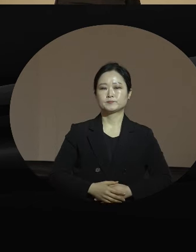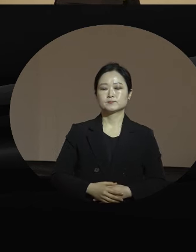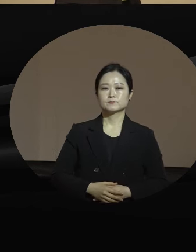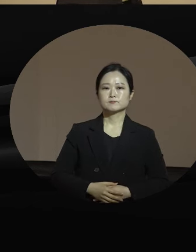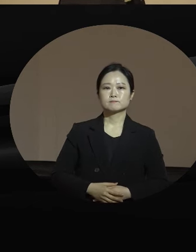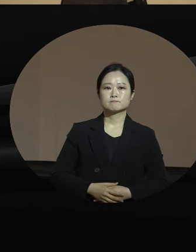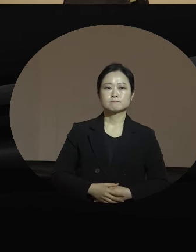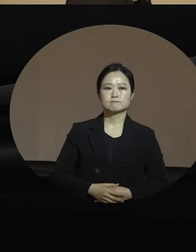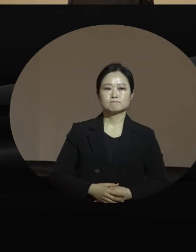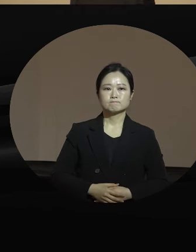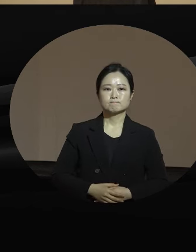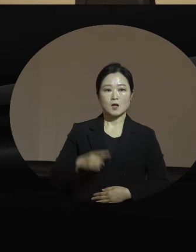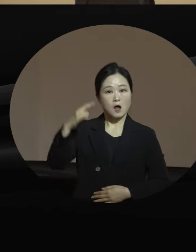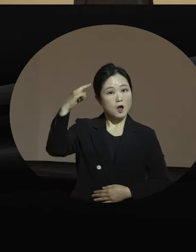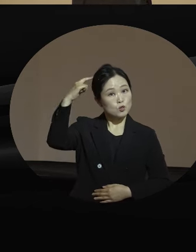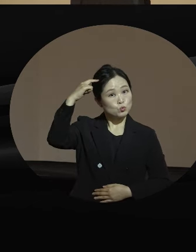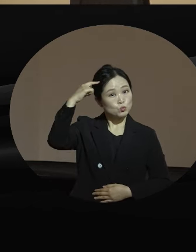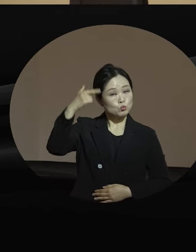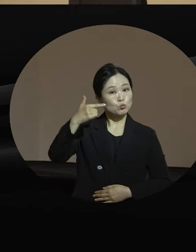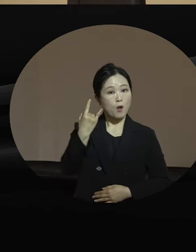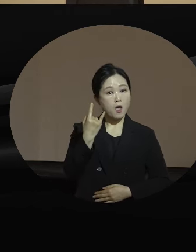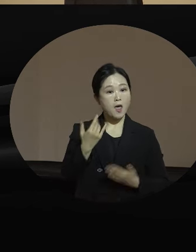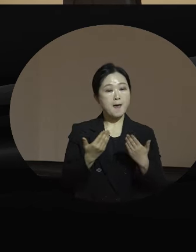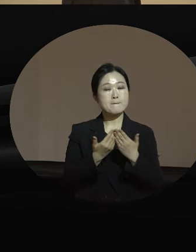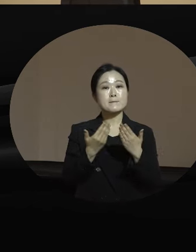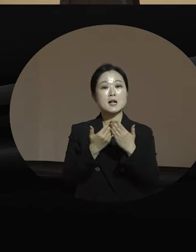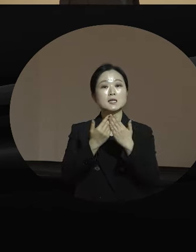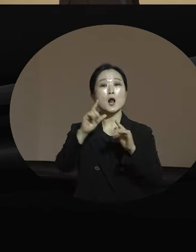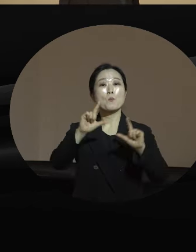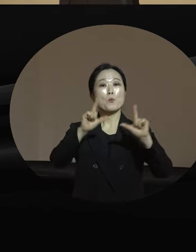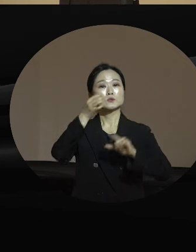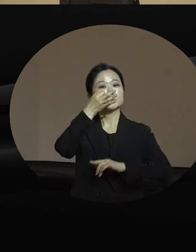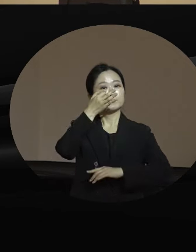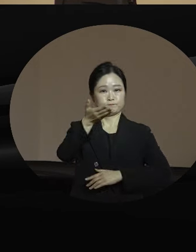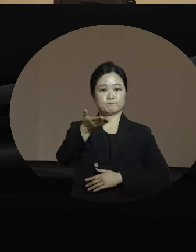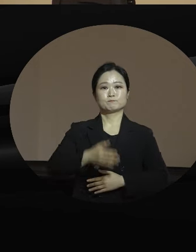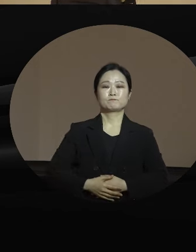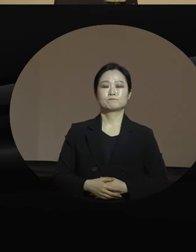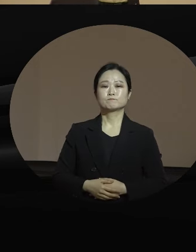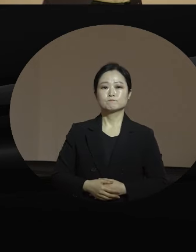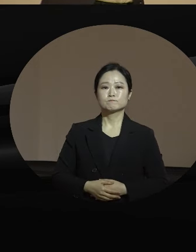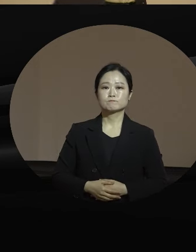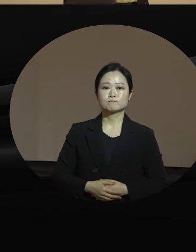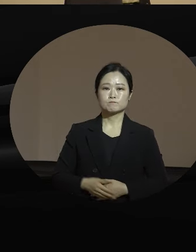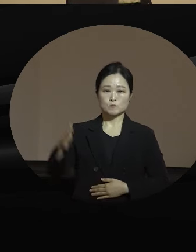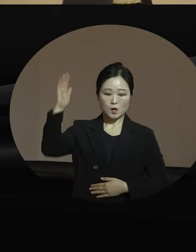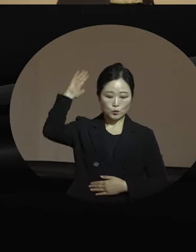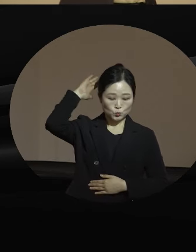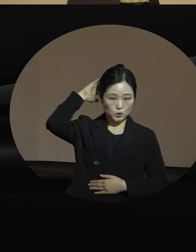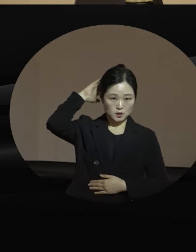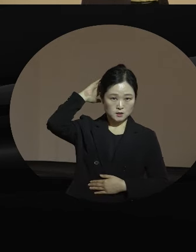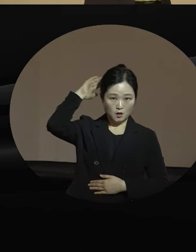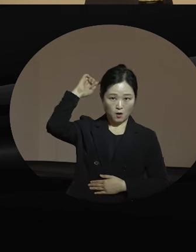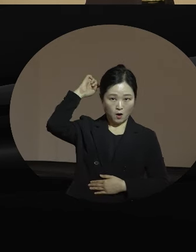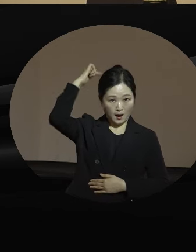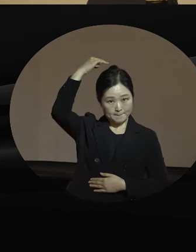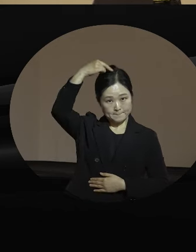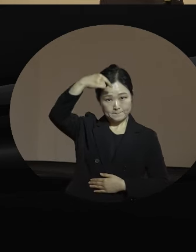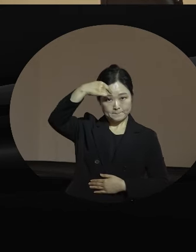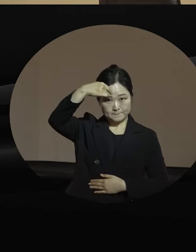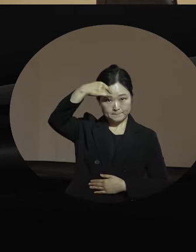이 뇌가 어떻게 발달하는가를 보면 여기가 뇌의 앞부분이고 뒷부분인데 뒤에서부터 앞으로 이렇게 솟가내기를